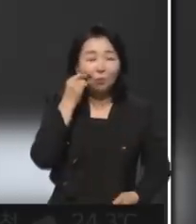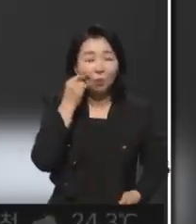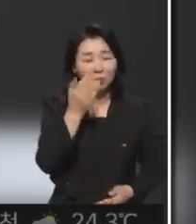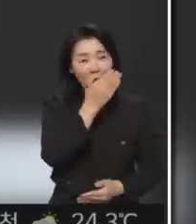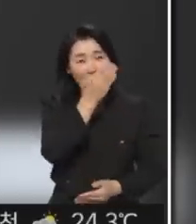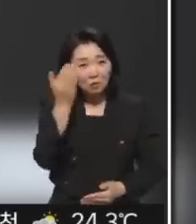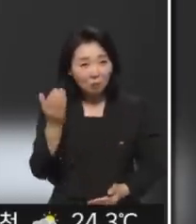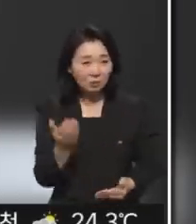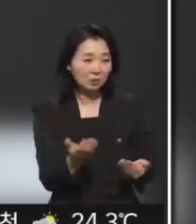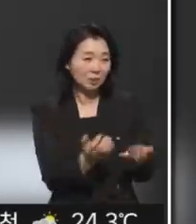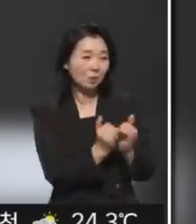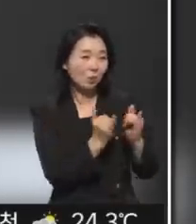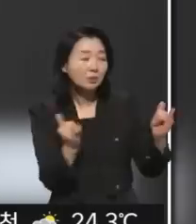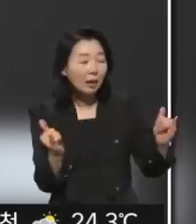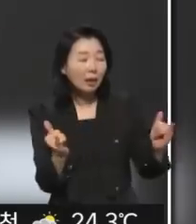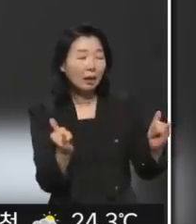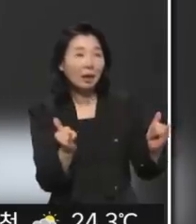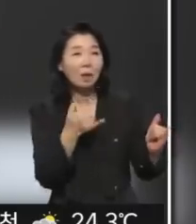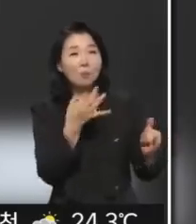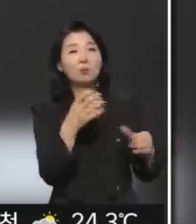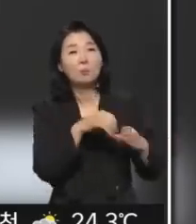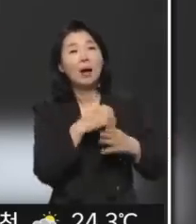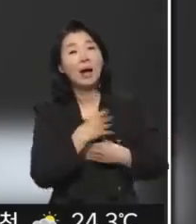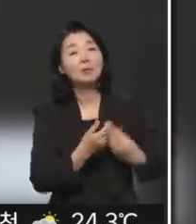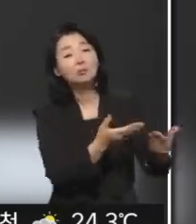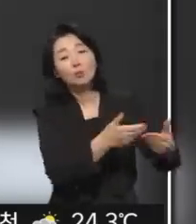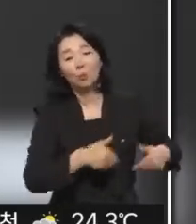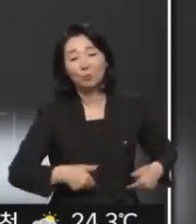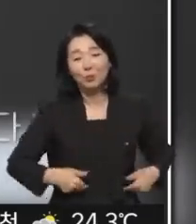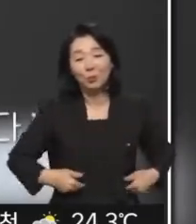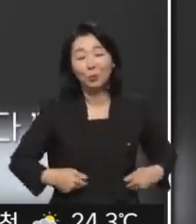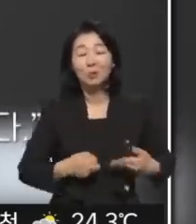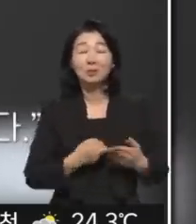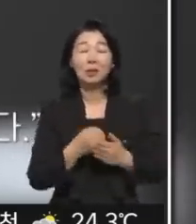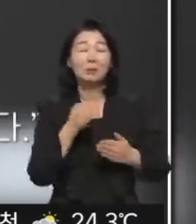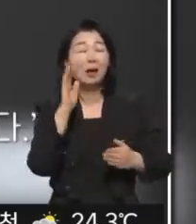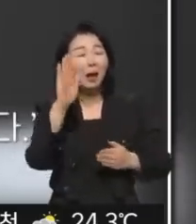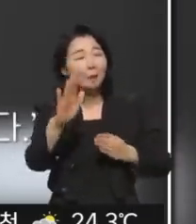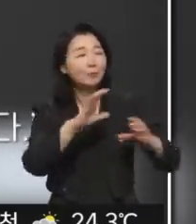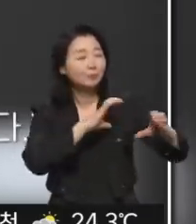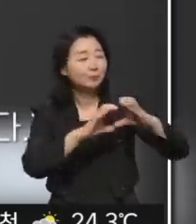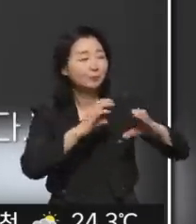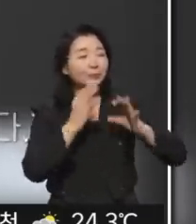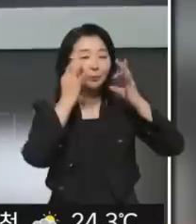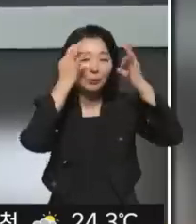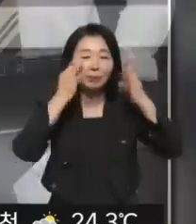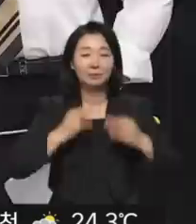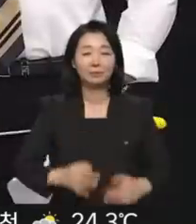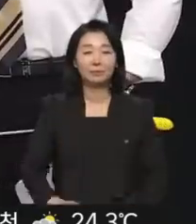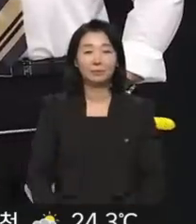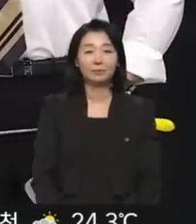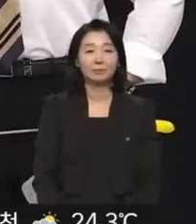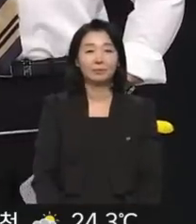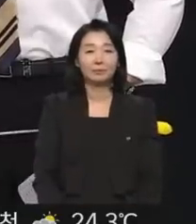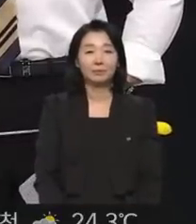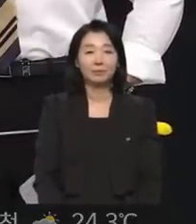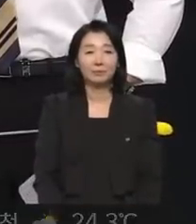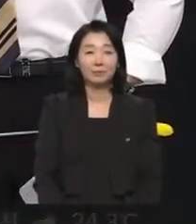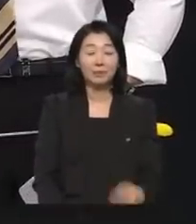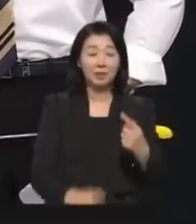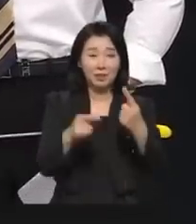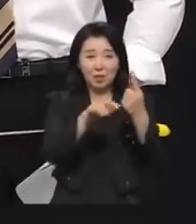목소리를 잘 반영하고 그들을 안심시키는 게 중요하다고 생각하기 때문에 더 적극적으로 소통해 나가려는 겁니다. 혹시 주